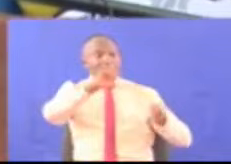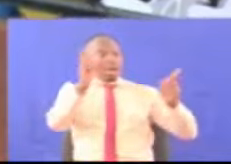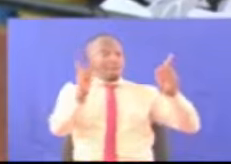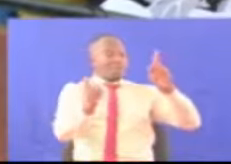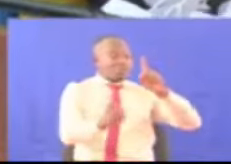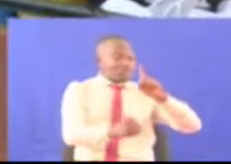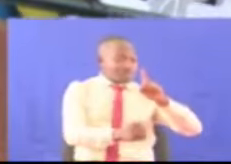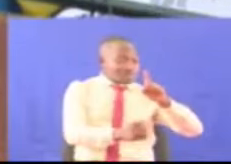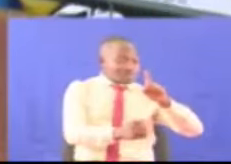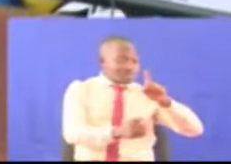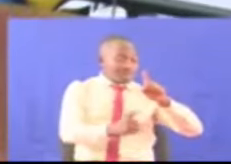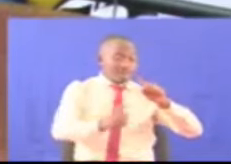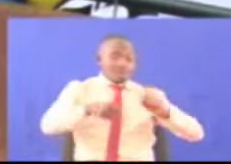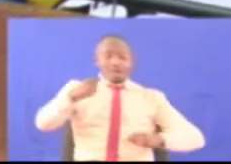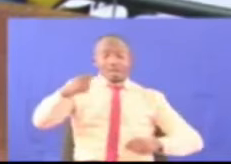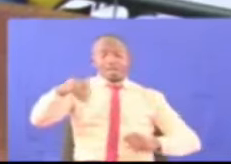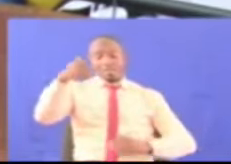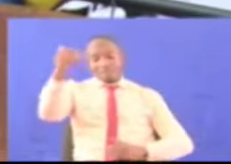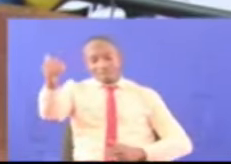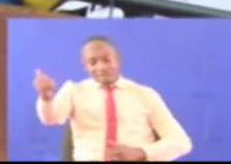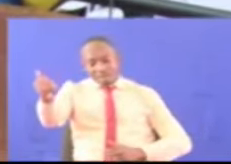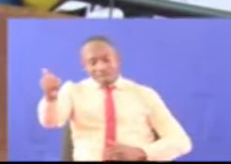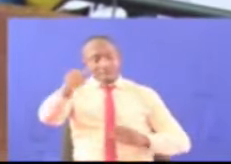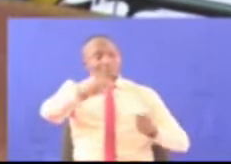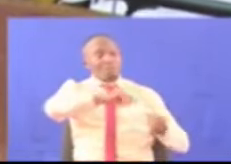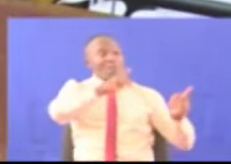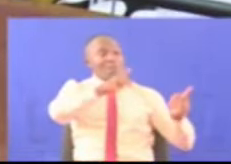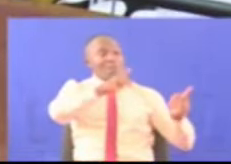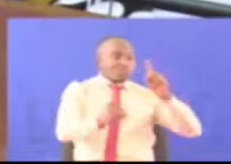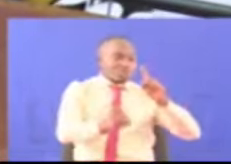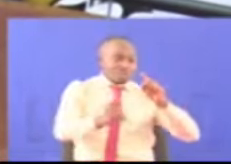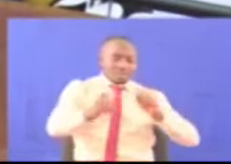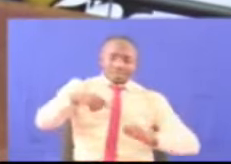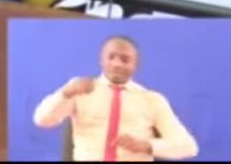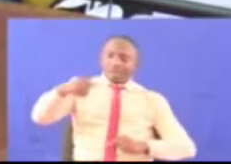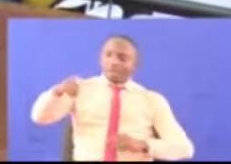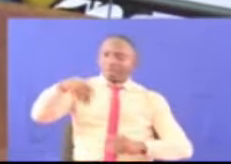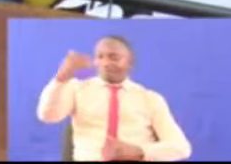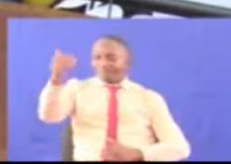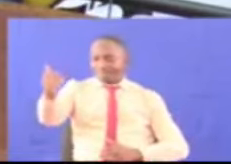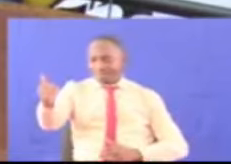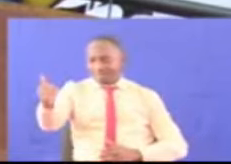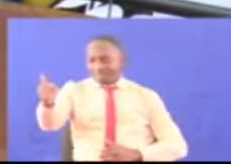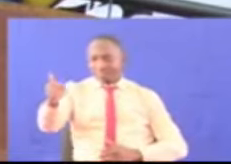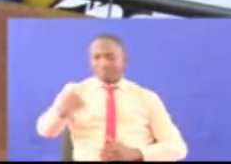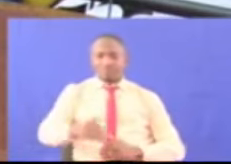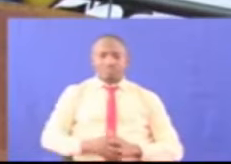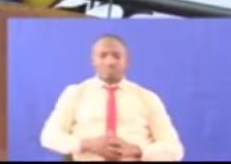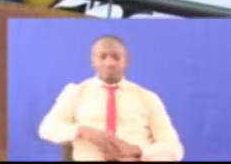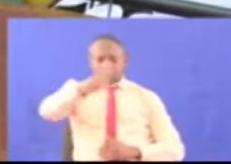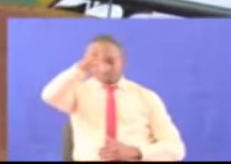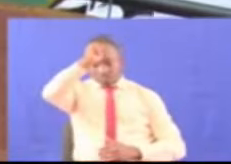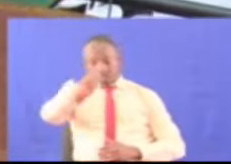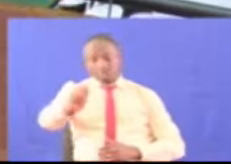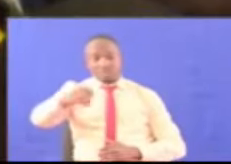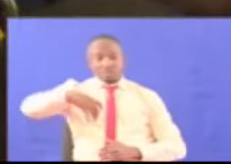Mapinduzi! Mapinduzi! Mheshimiwa Waziri